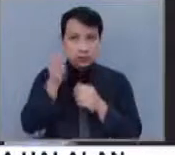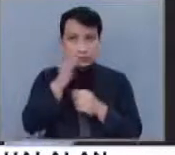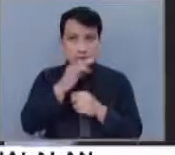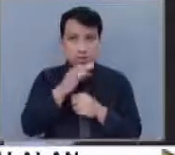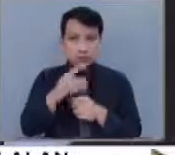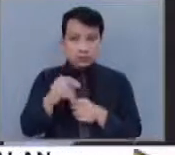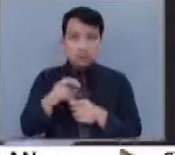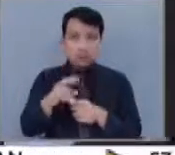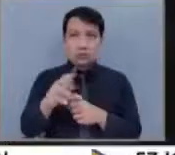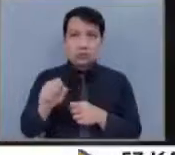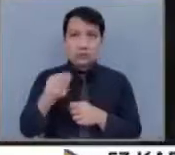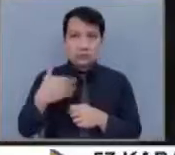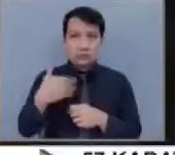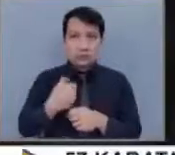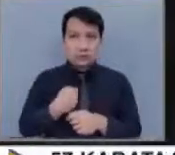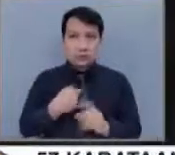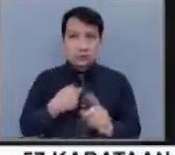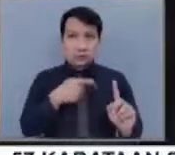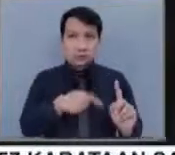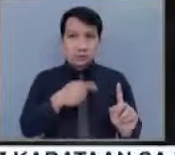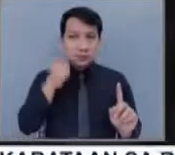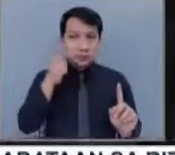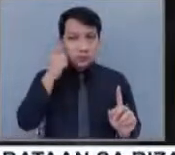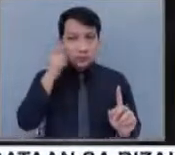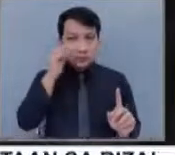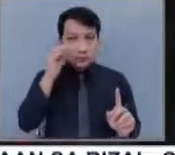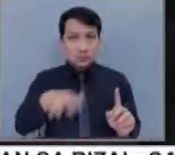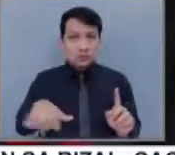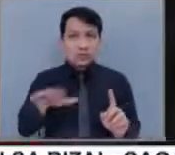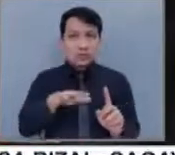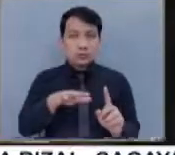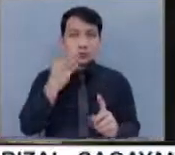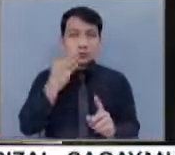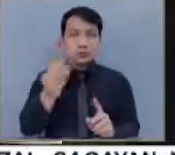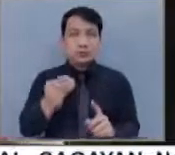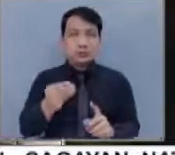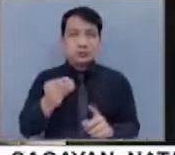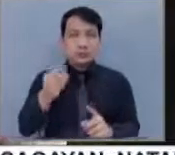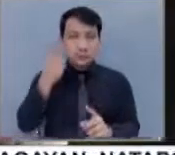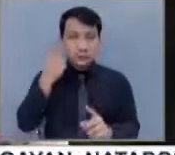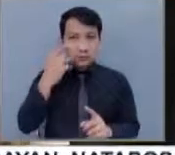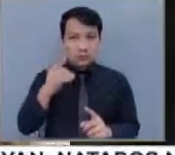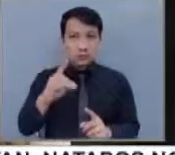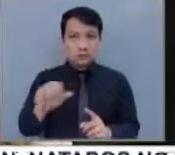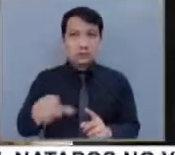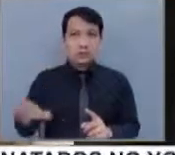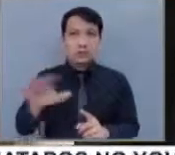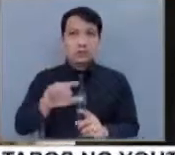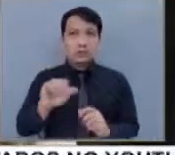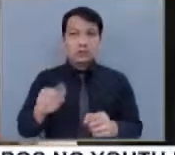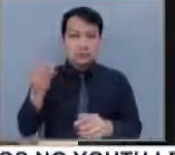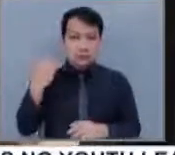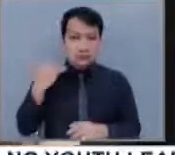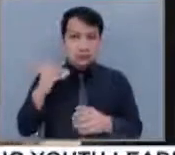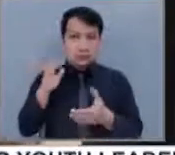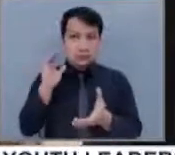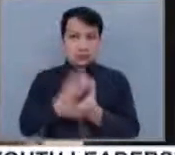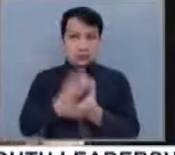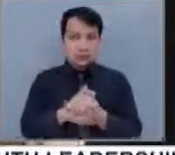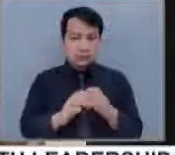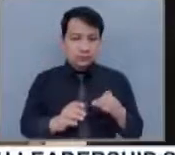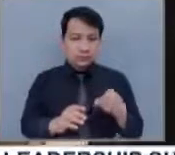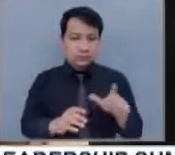Canada. Kinilala ng Toronto Police Service ang suspect na si Godfrey Sigod, dating asawa ng biktimang si LV